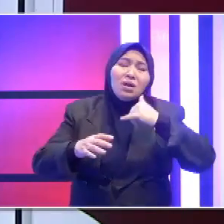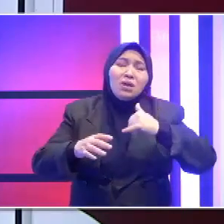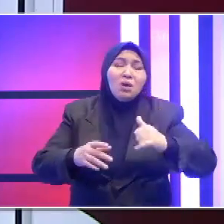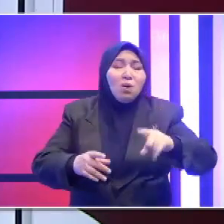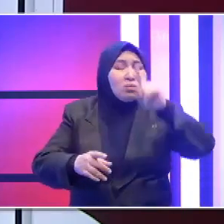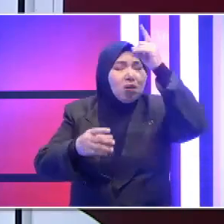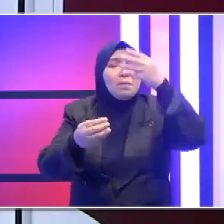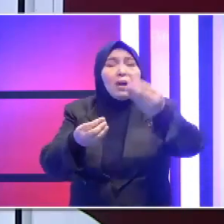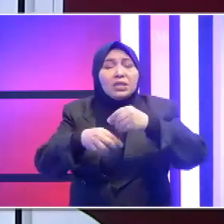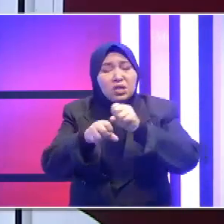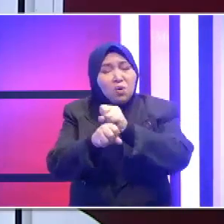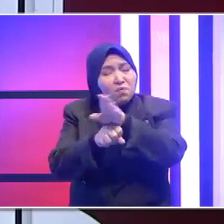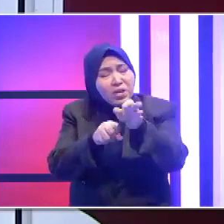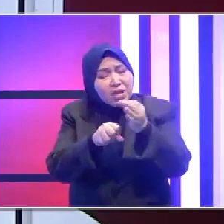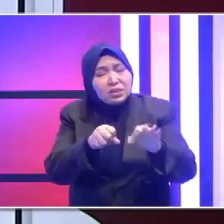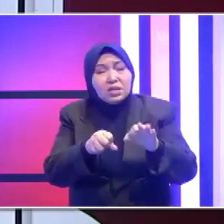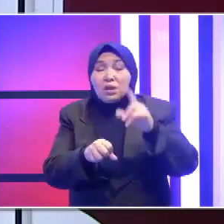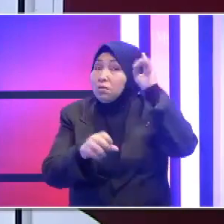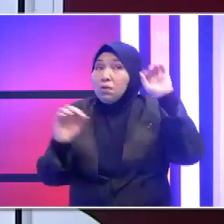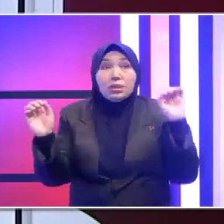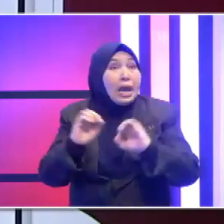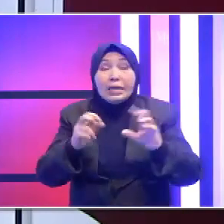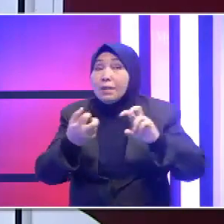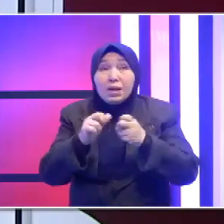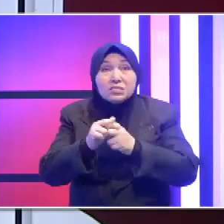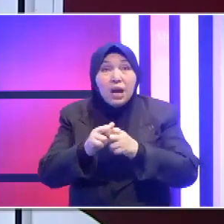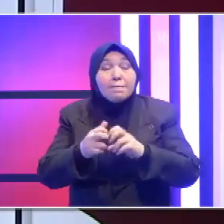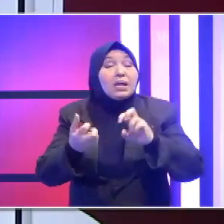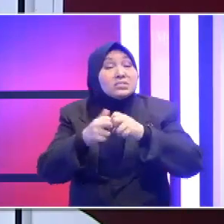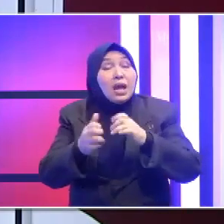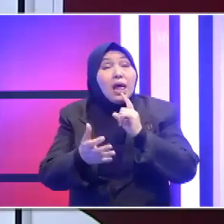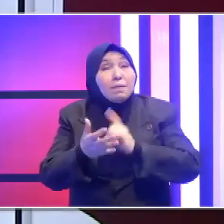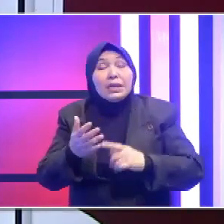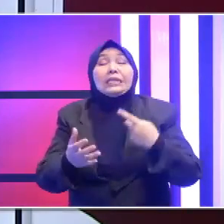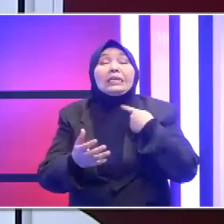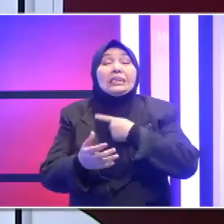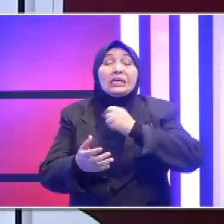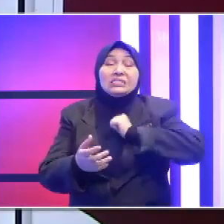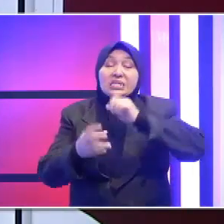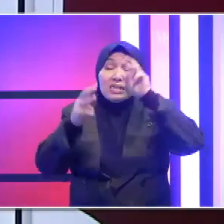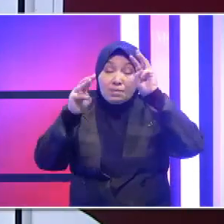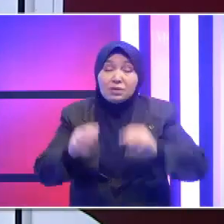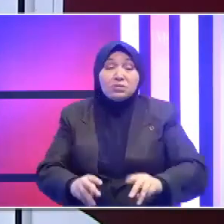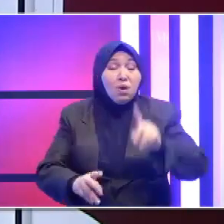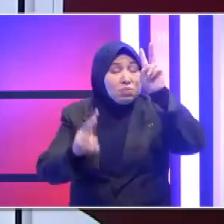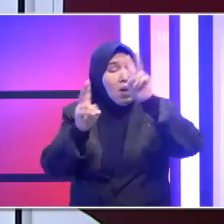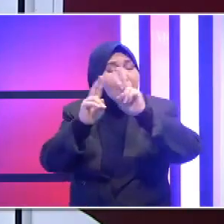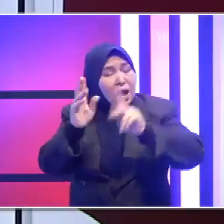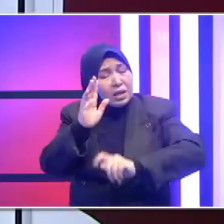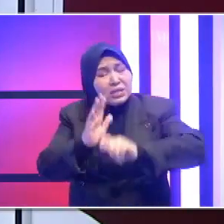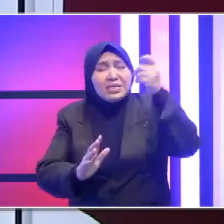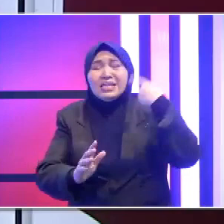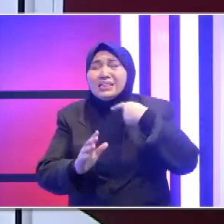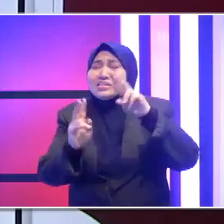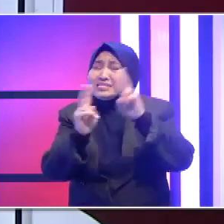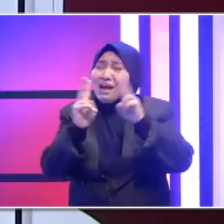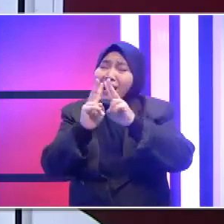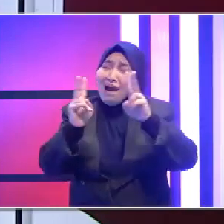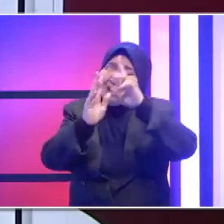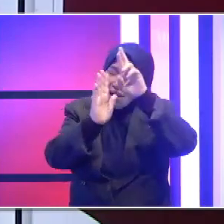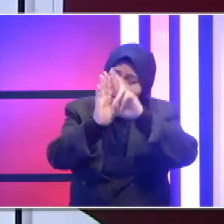copyrighted sebenarnya Allah takde masalah yang masalahnya kita Allah yang mahatinggi kita ini amat rendah yang